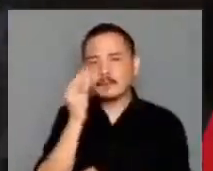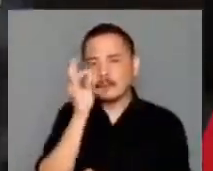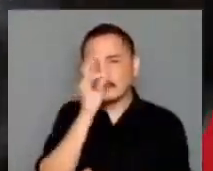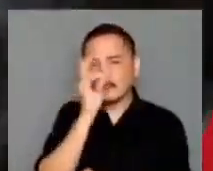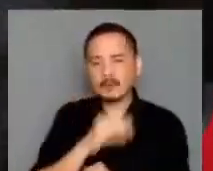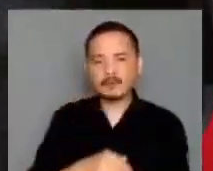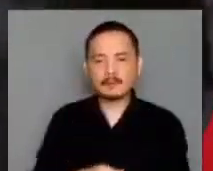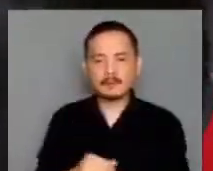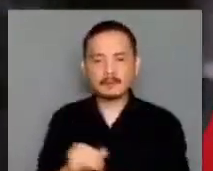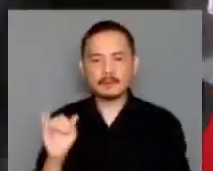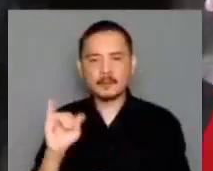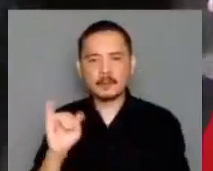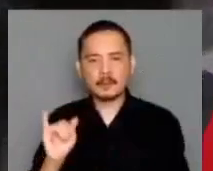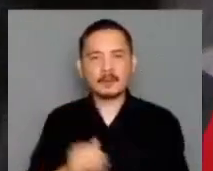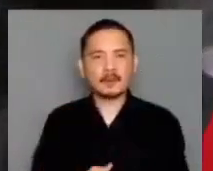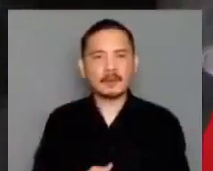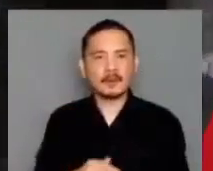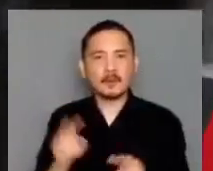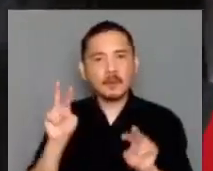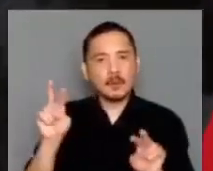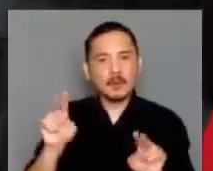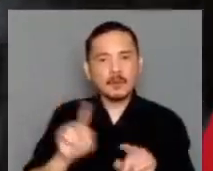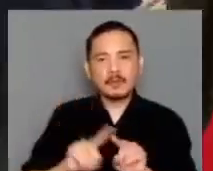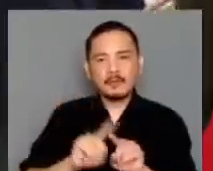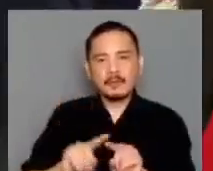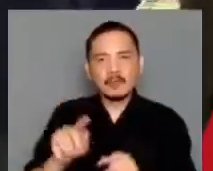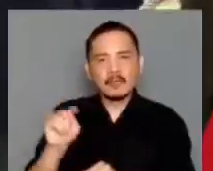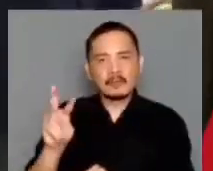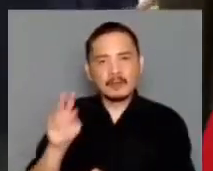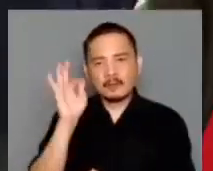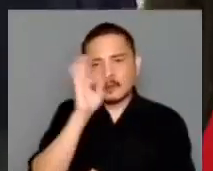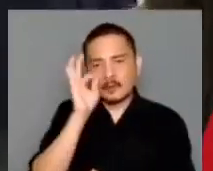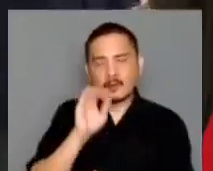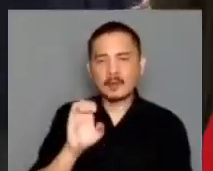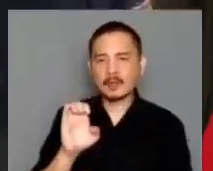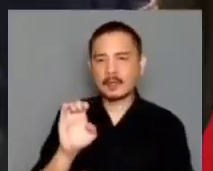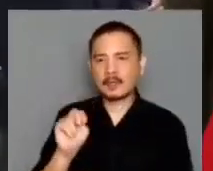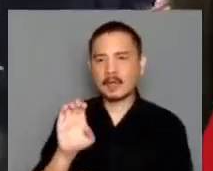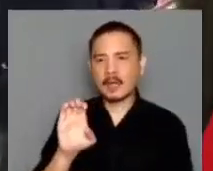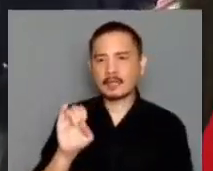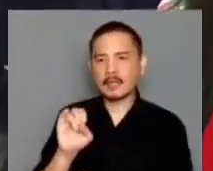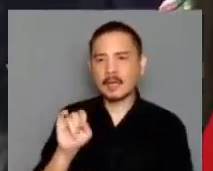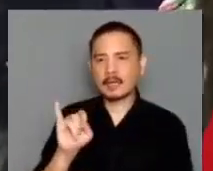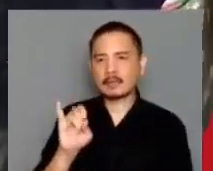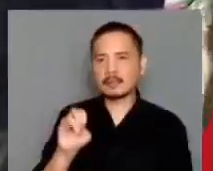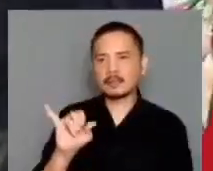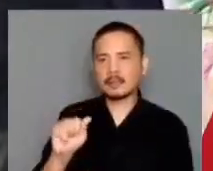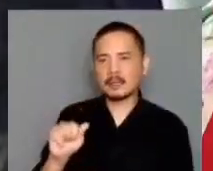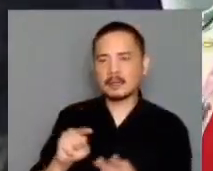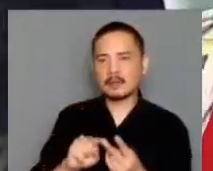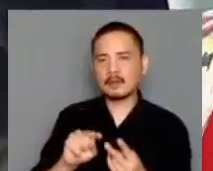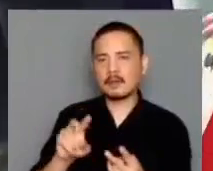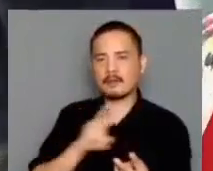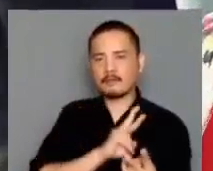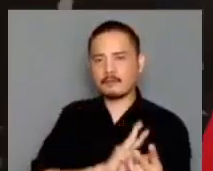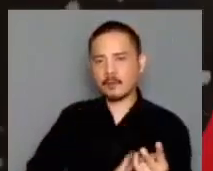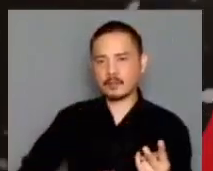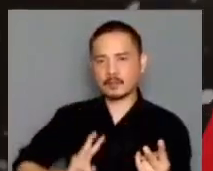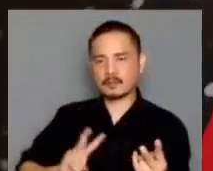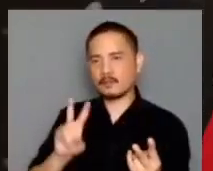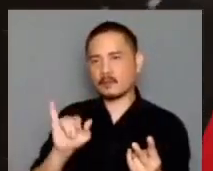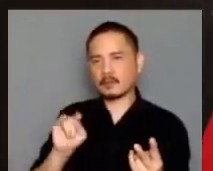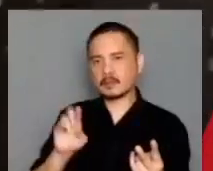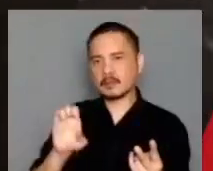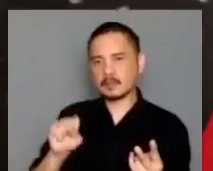ng Encantadia at ang ire-release pa lang na Voltes 5 Legacy. Ay kay GMA First Vice President for